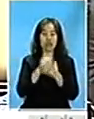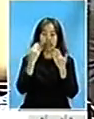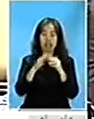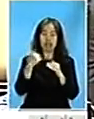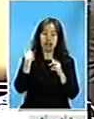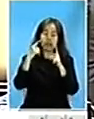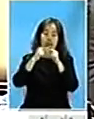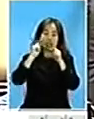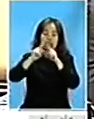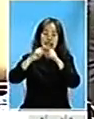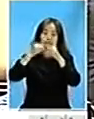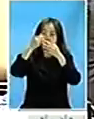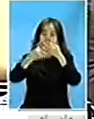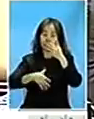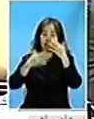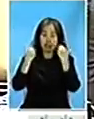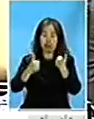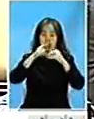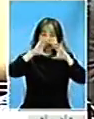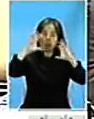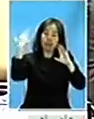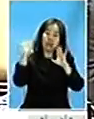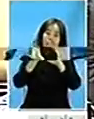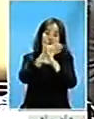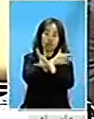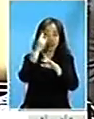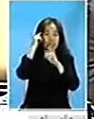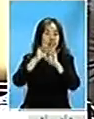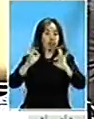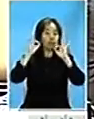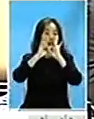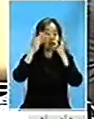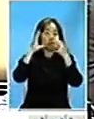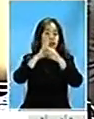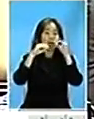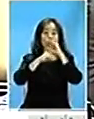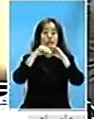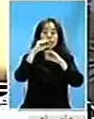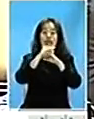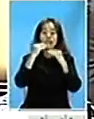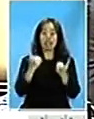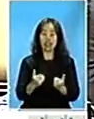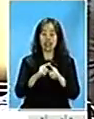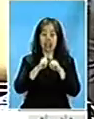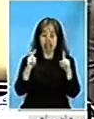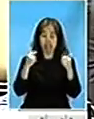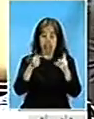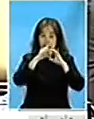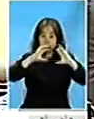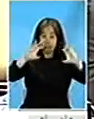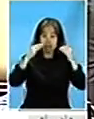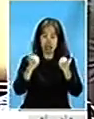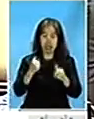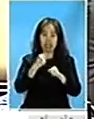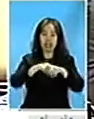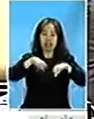ตุบางประการรัฐบาลก่อนๆอาจจะไม่ได้ให้ความสำคัญกับโครงการนี้เท่ากับรัฐบาลนี้รัฐบาลนี้ดำเนินการในโครงการ